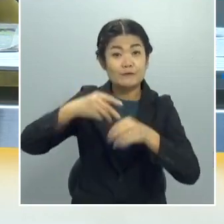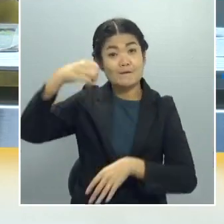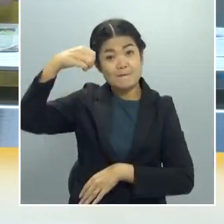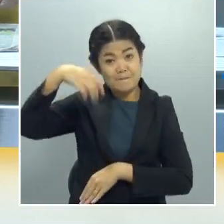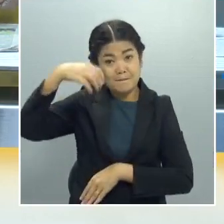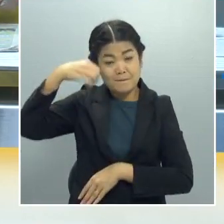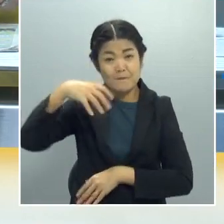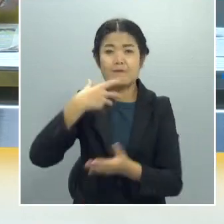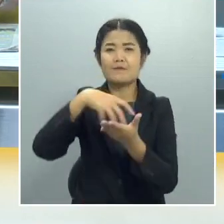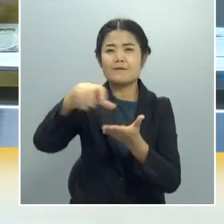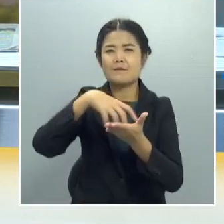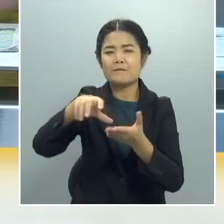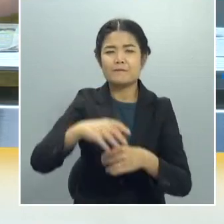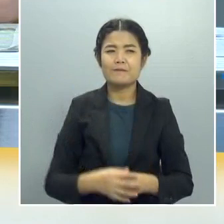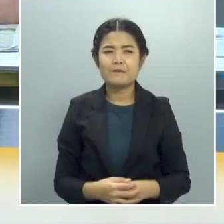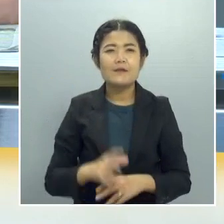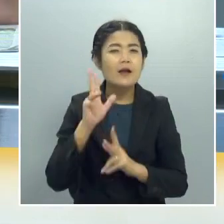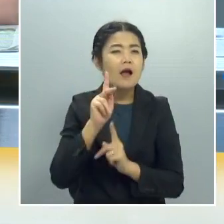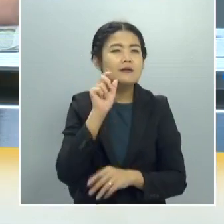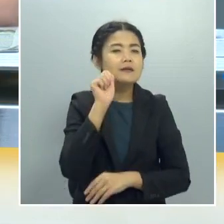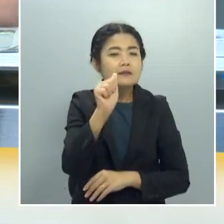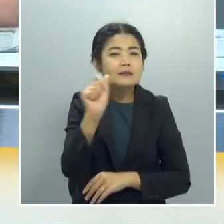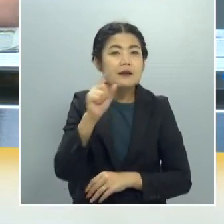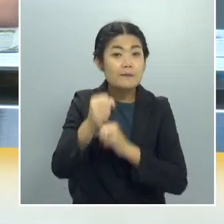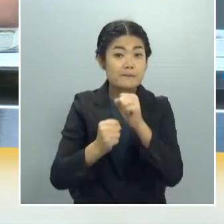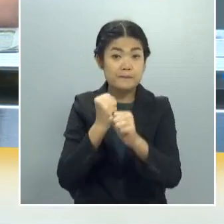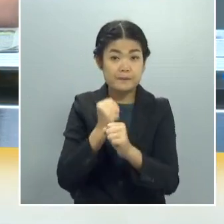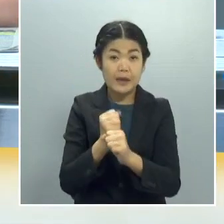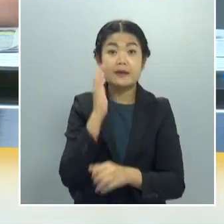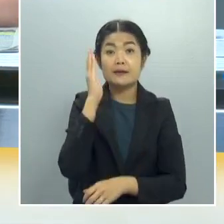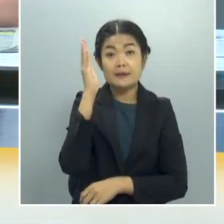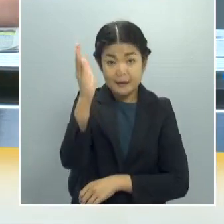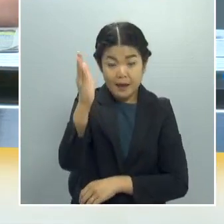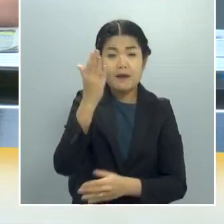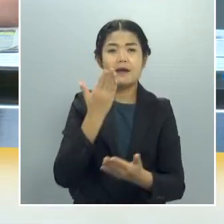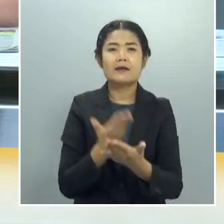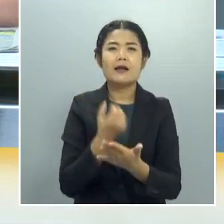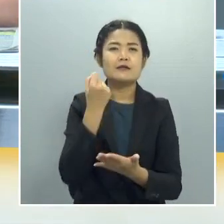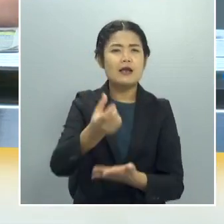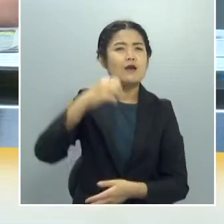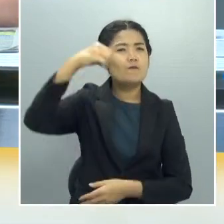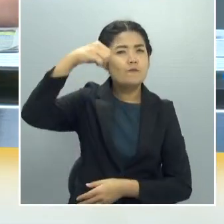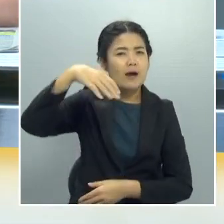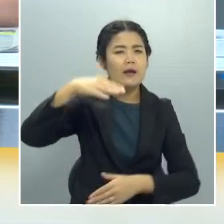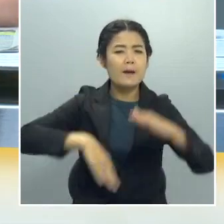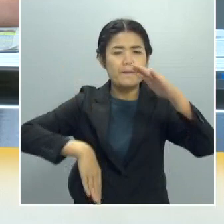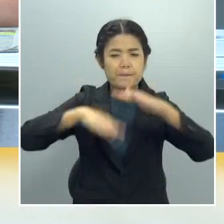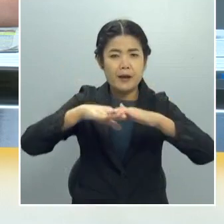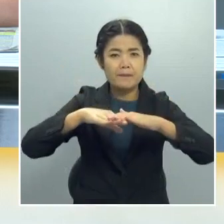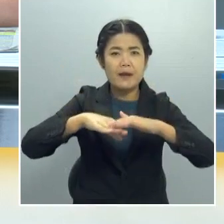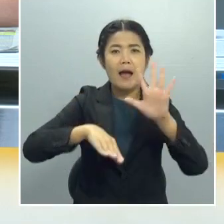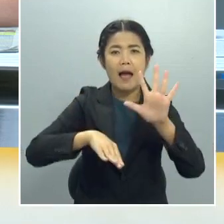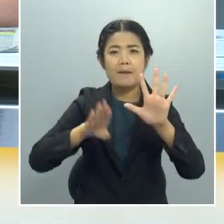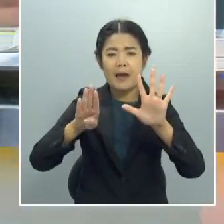คุโรวาทท่านบอกข่าวดีก็คือว่าปีหน้าก็คงจะจ่ายค่าไฟในอัตราที่ไม่เกินกว่า 5บาทต่อหน่วย